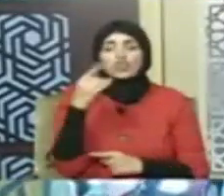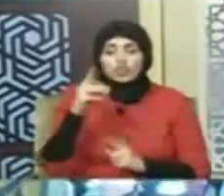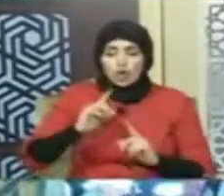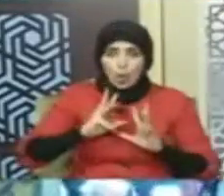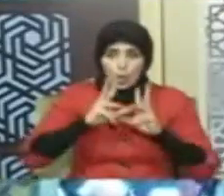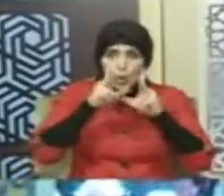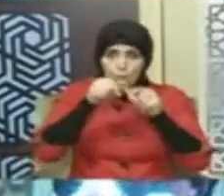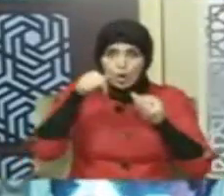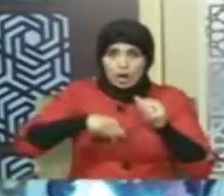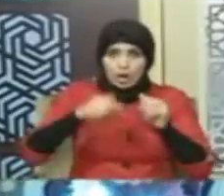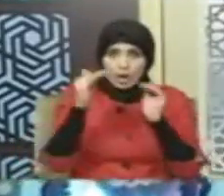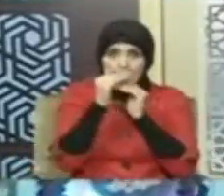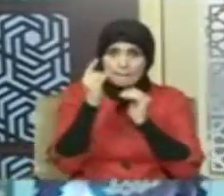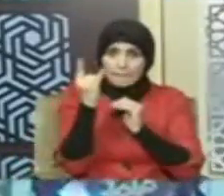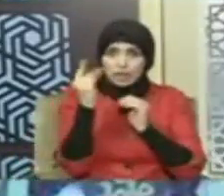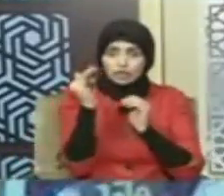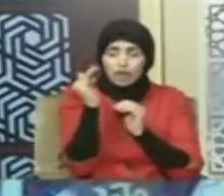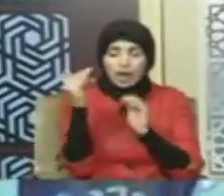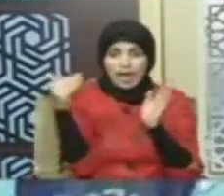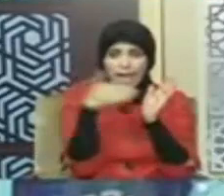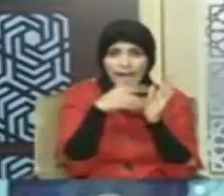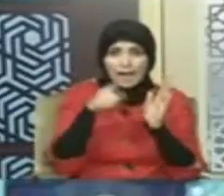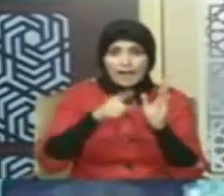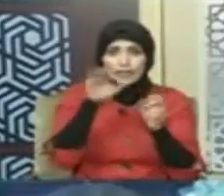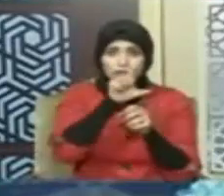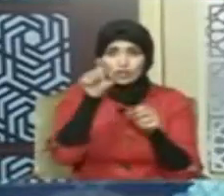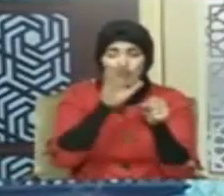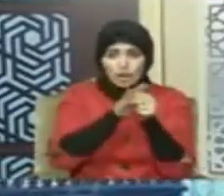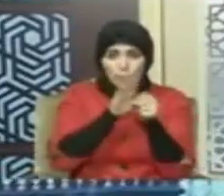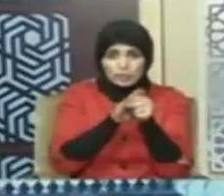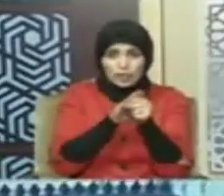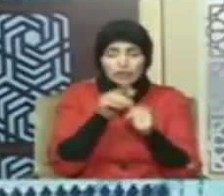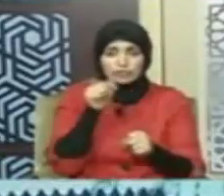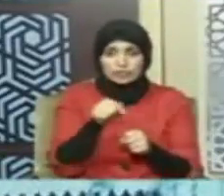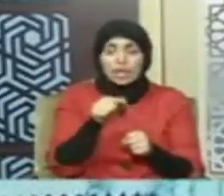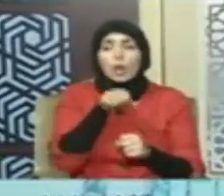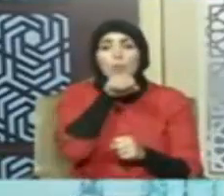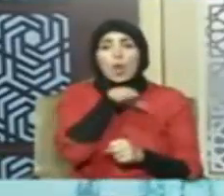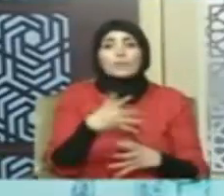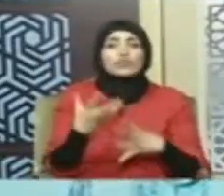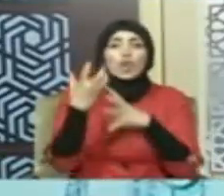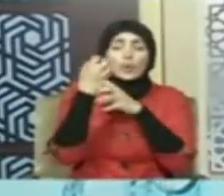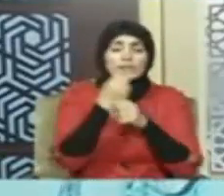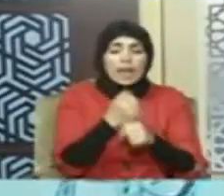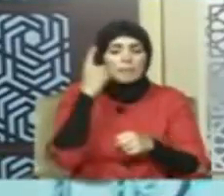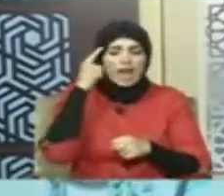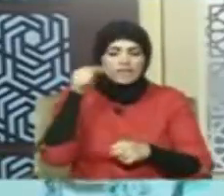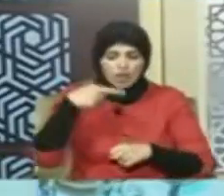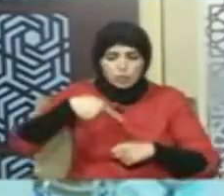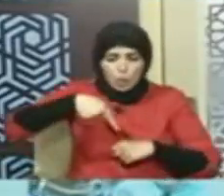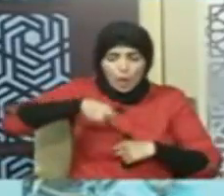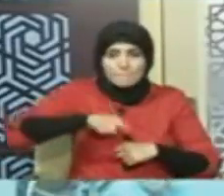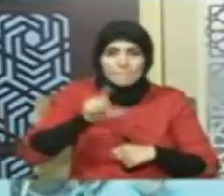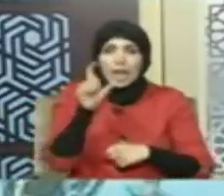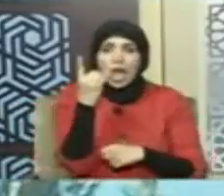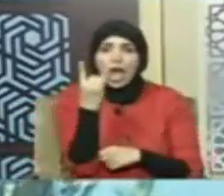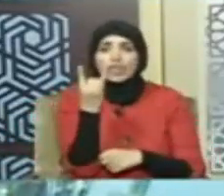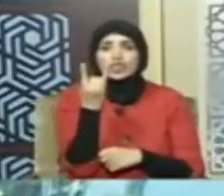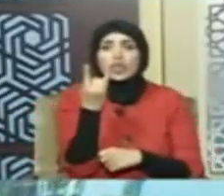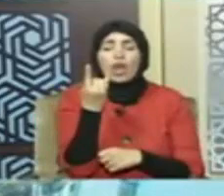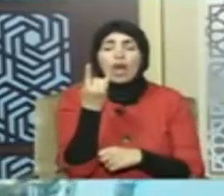النبي صلى الله عليه وسلم إذا دخل العشر الأواخر من رمضان أحيا